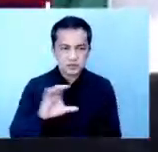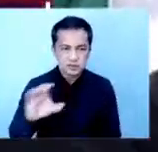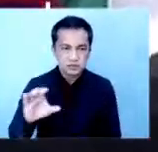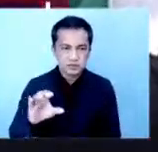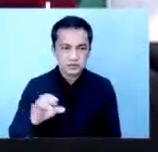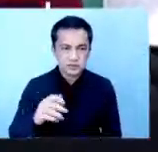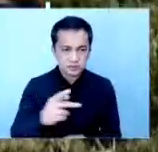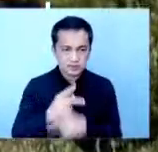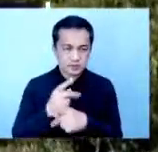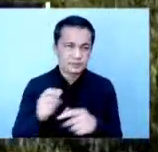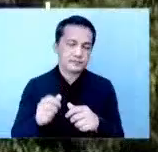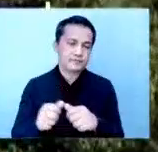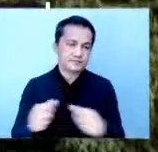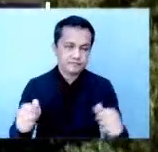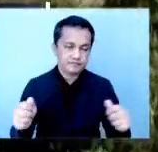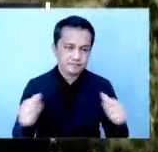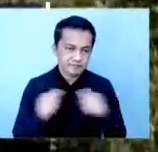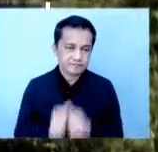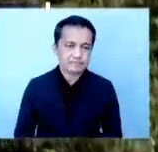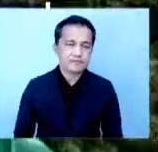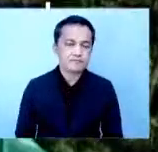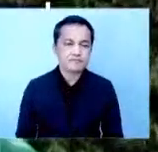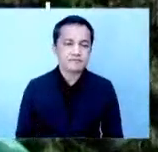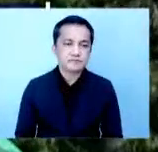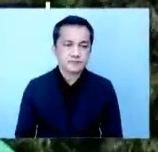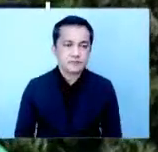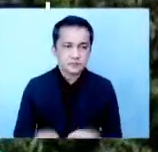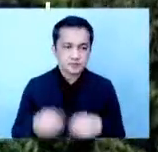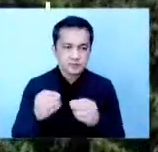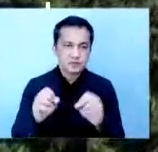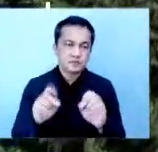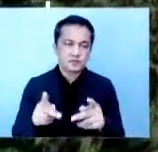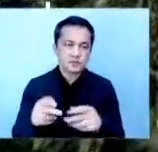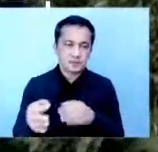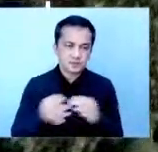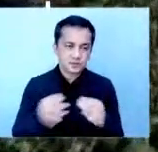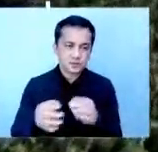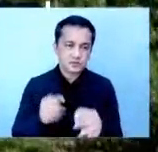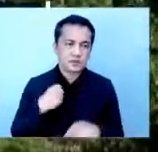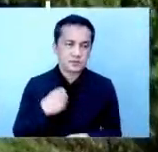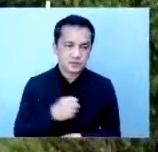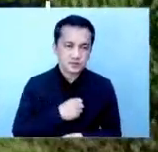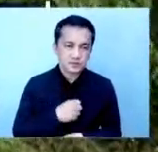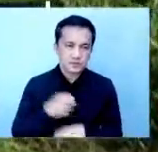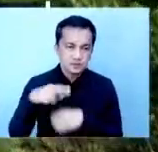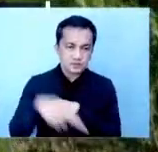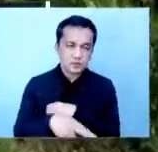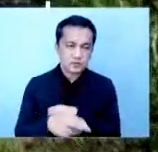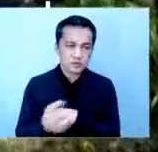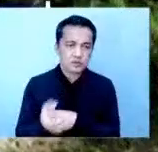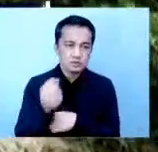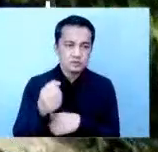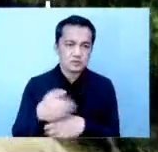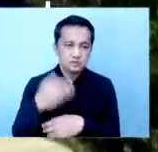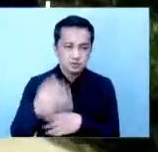protected area. Bibigyan naman ng pagkakataong magpaliwanag sa Senado ang mga resort owners sa susunod na